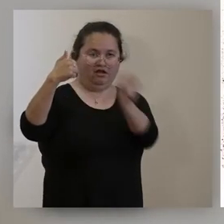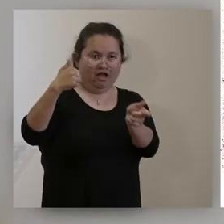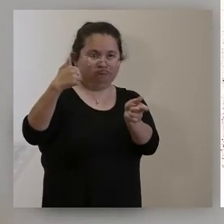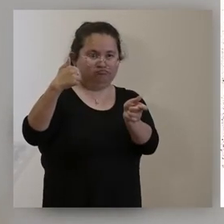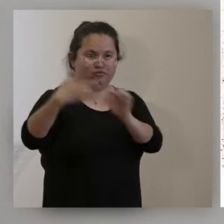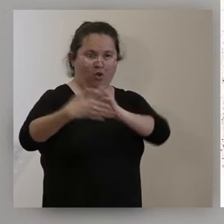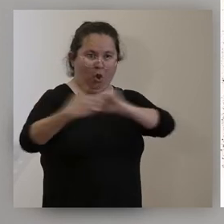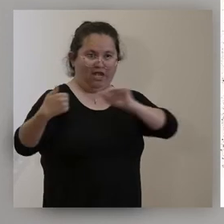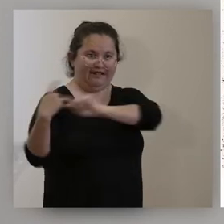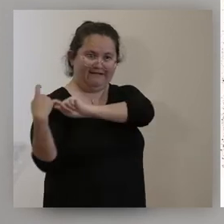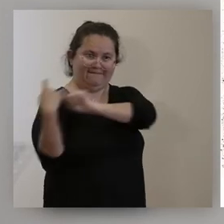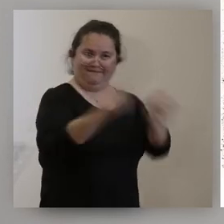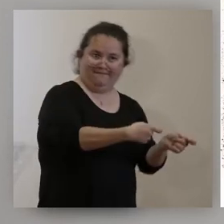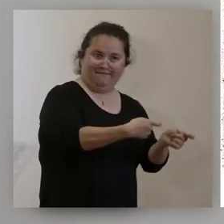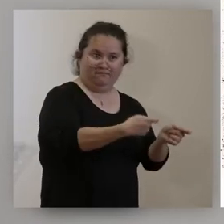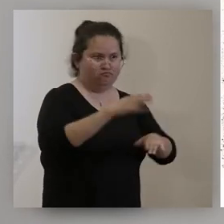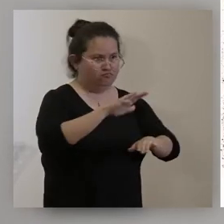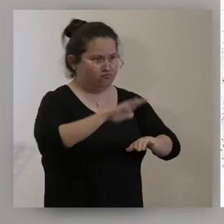Lui, pour l'instant, il ne l'a pas.